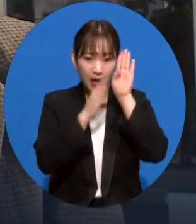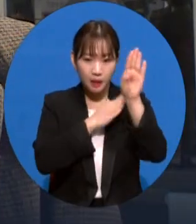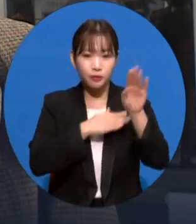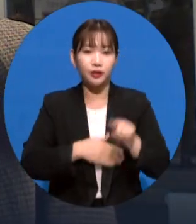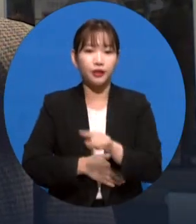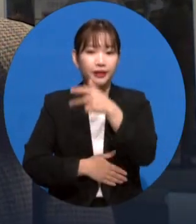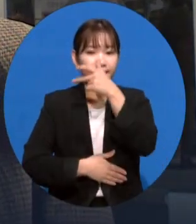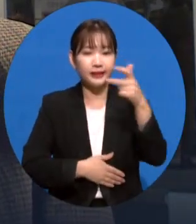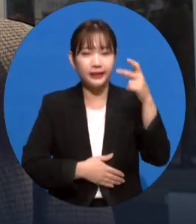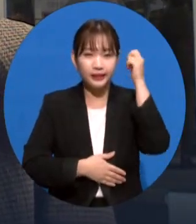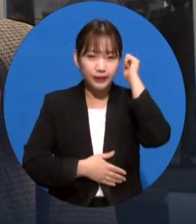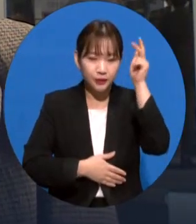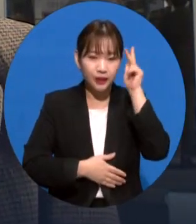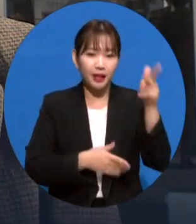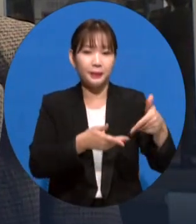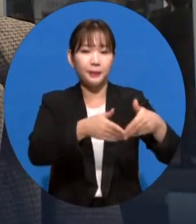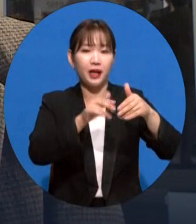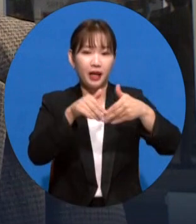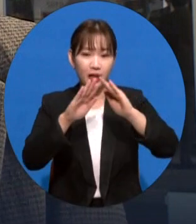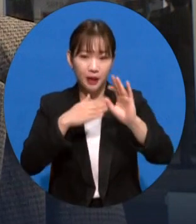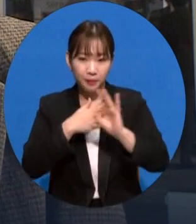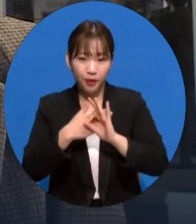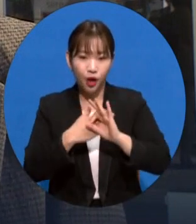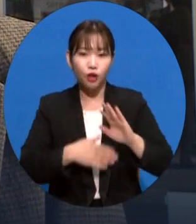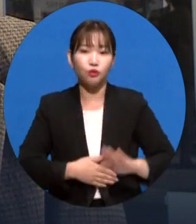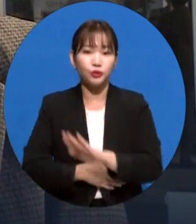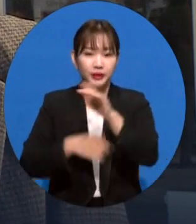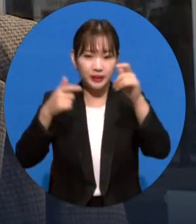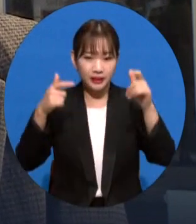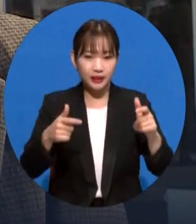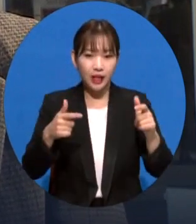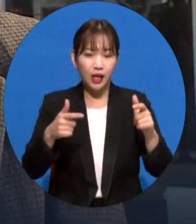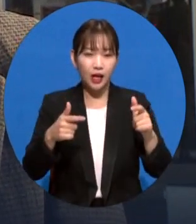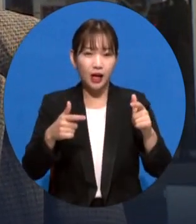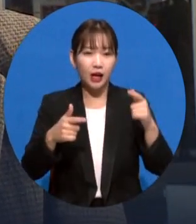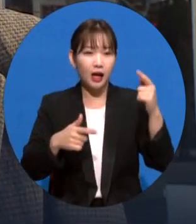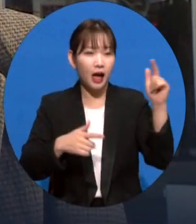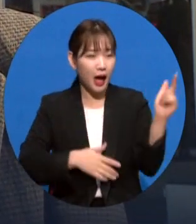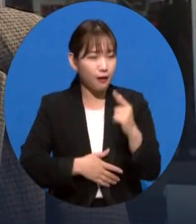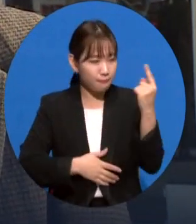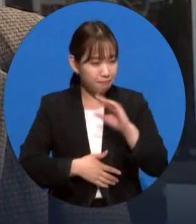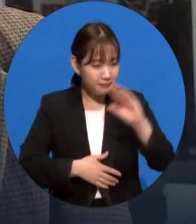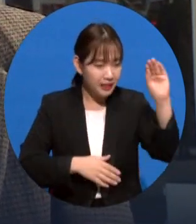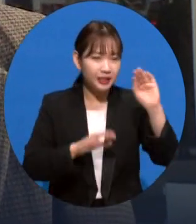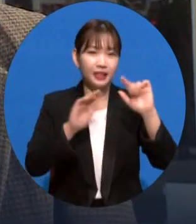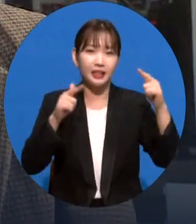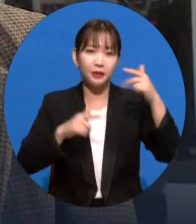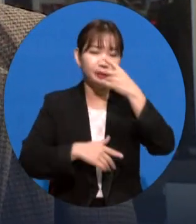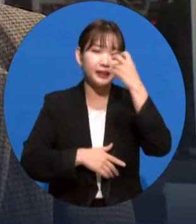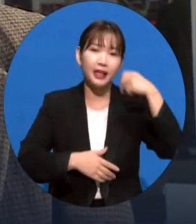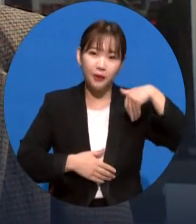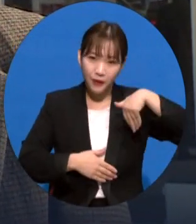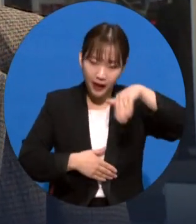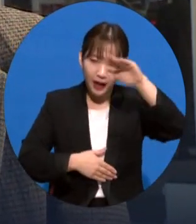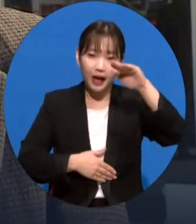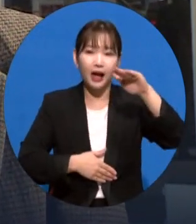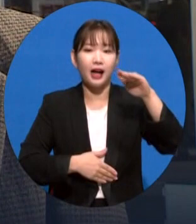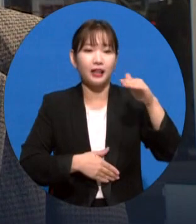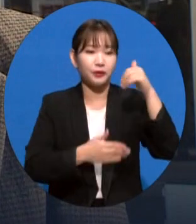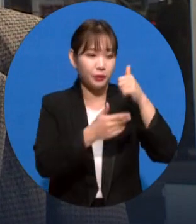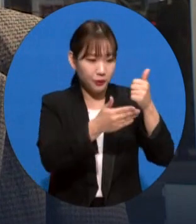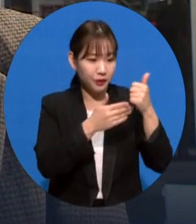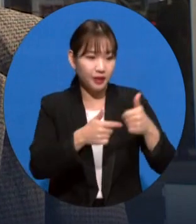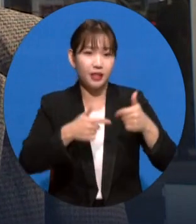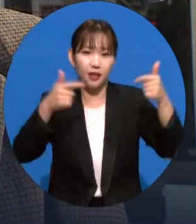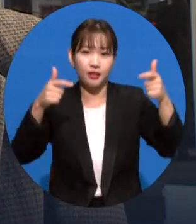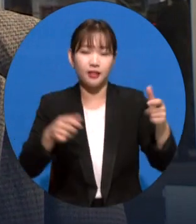이런 대단히 숙박시설이 들어서게 되면 우리 지역은 스치는 관광이 아닌 체류 관광객 유입으로 지역